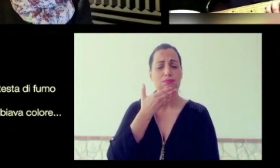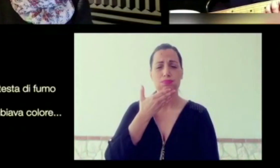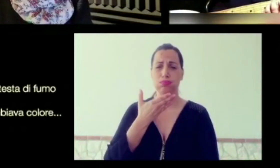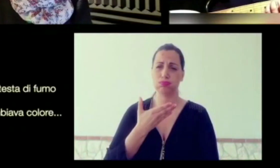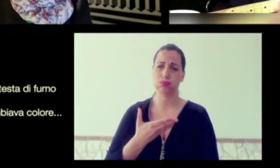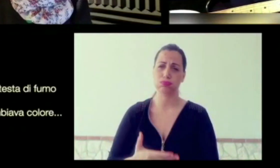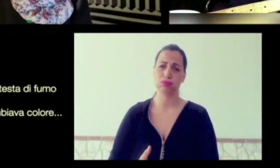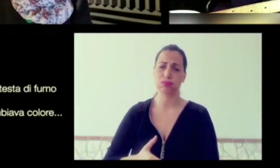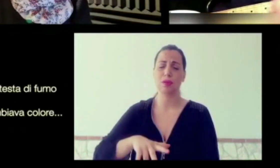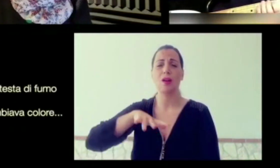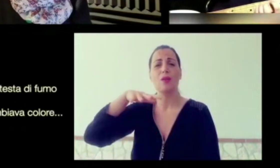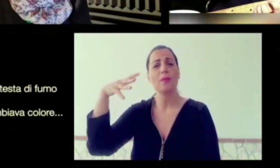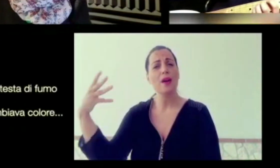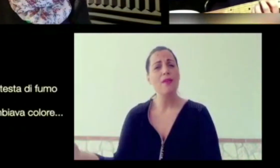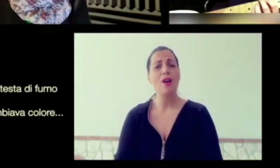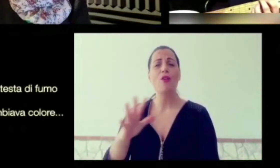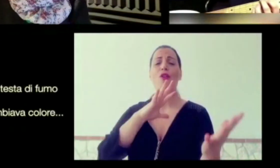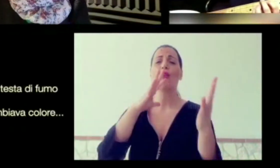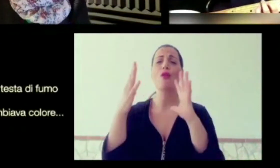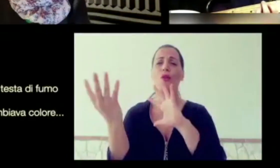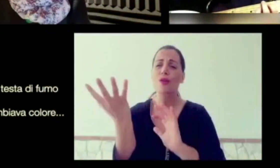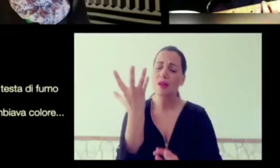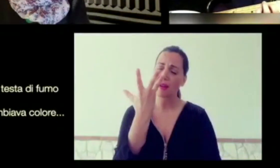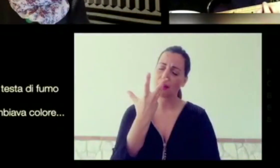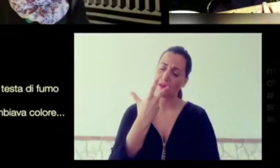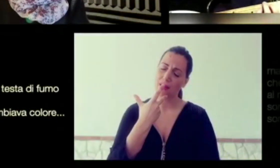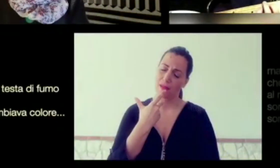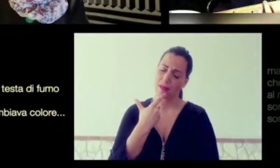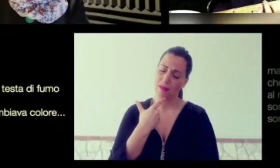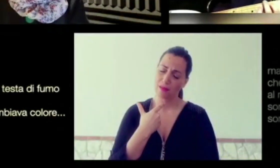se la noia cambiava colore,